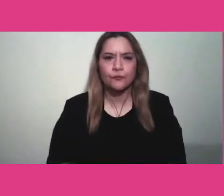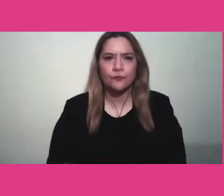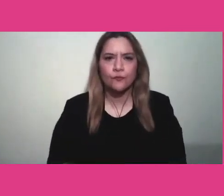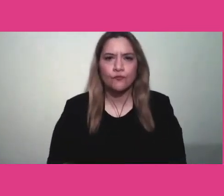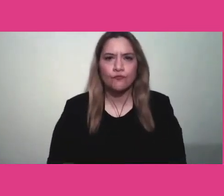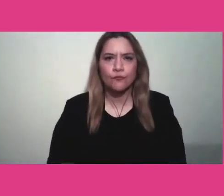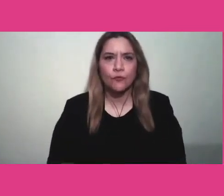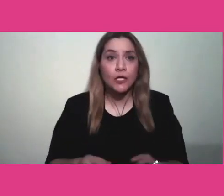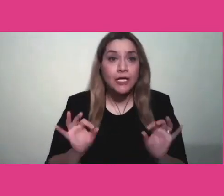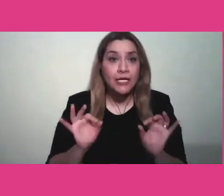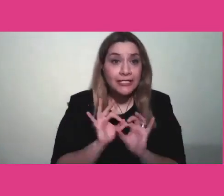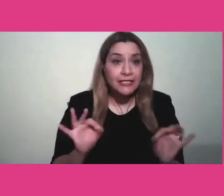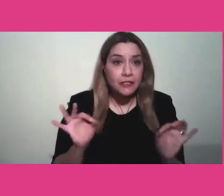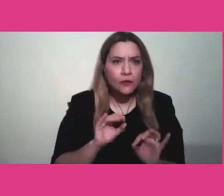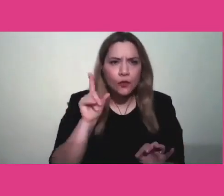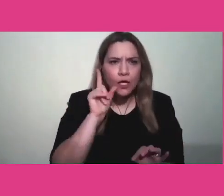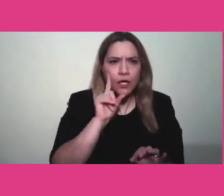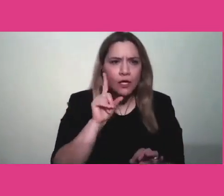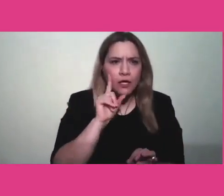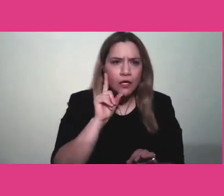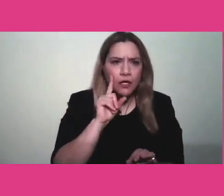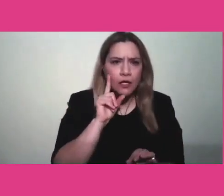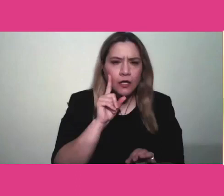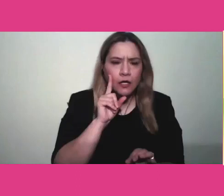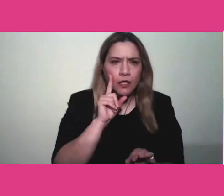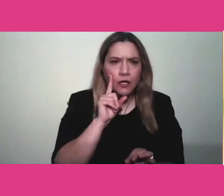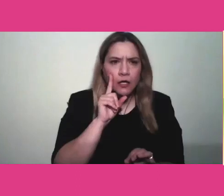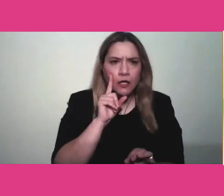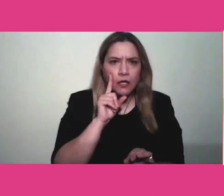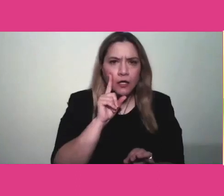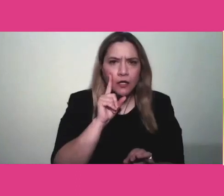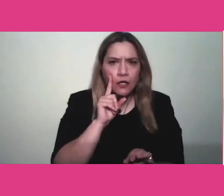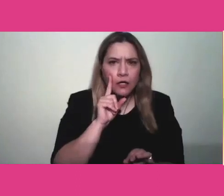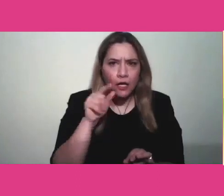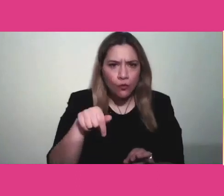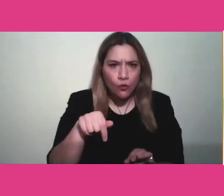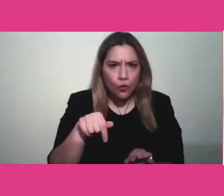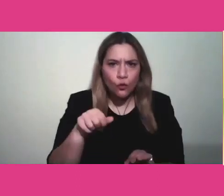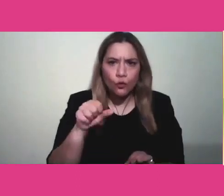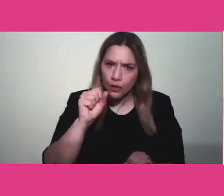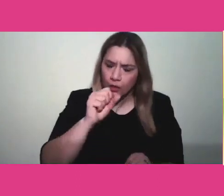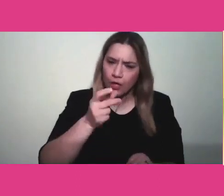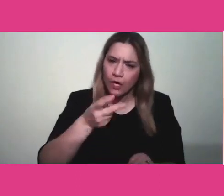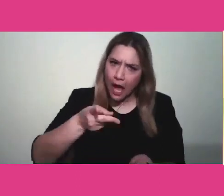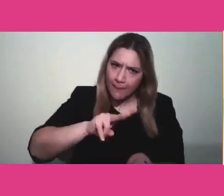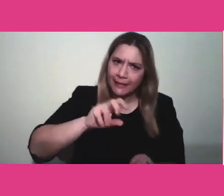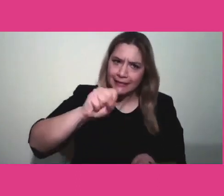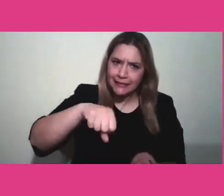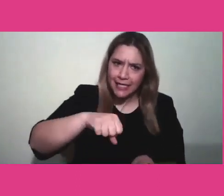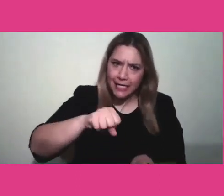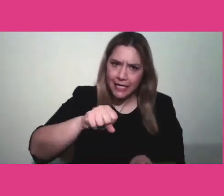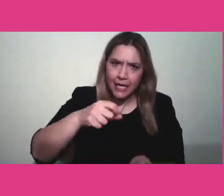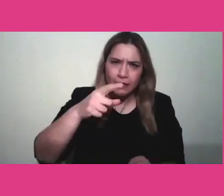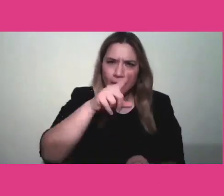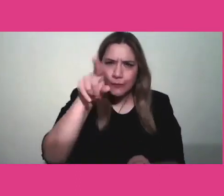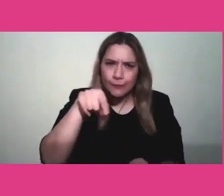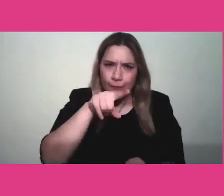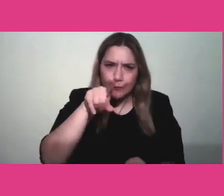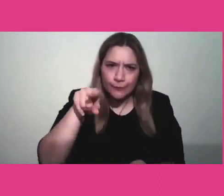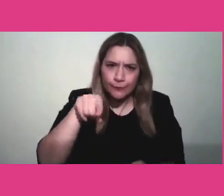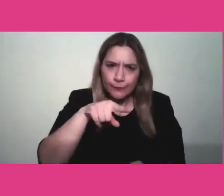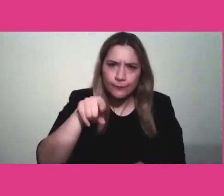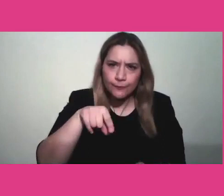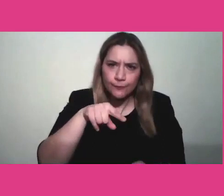Είναι σίγουρα εδώ η κυρία. Ναι, ναι. Πρέπει να είναι εδώ.